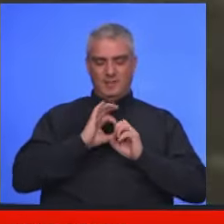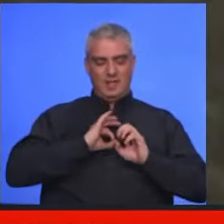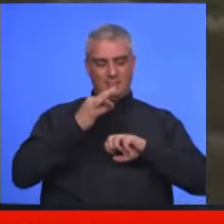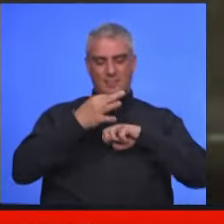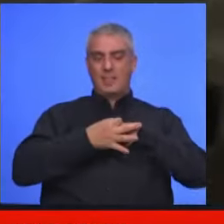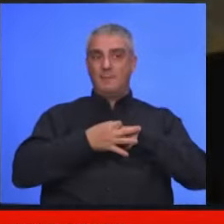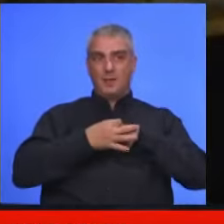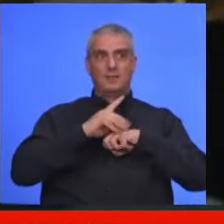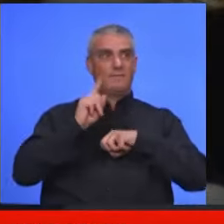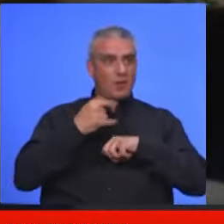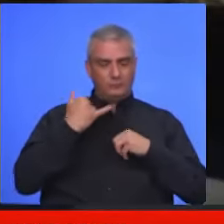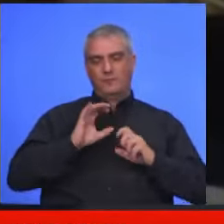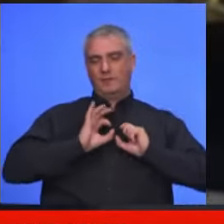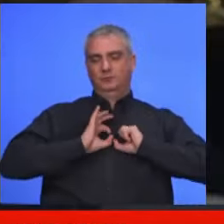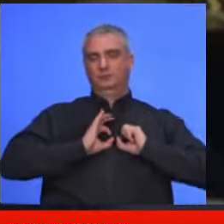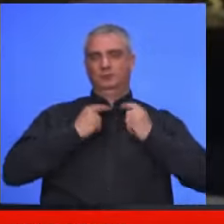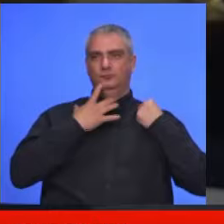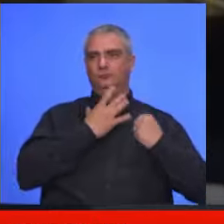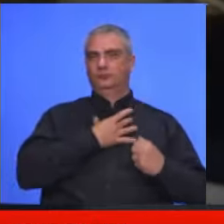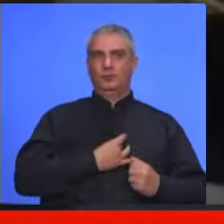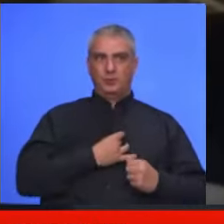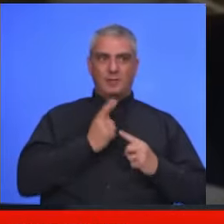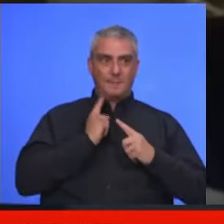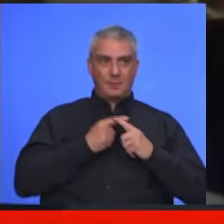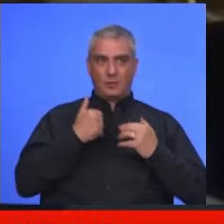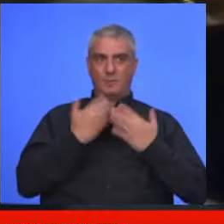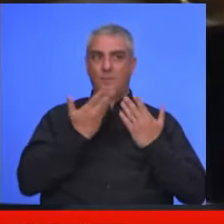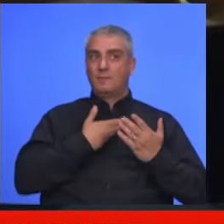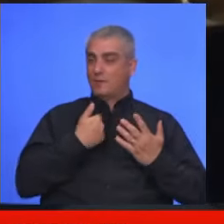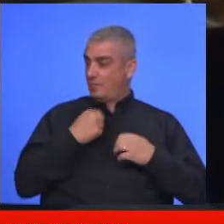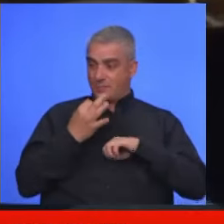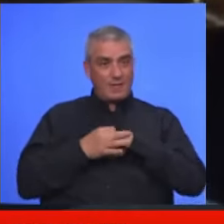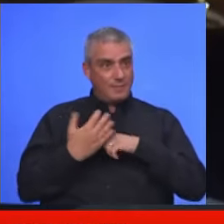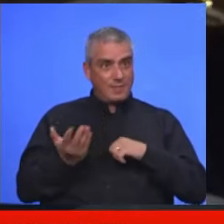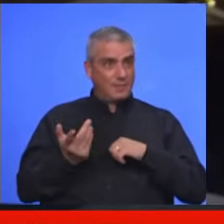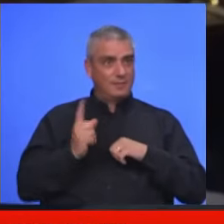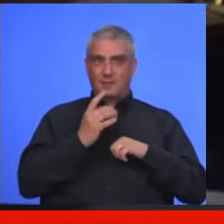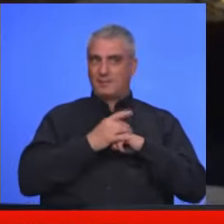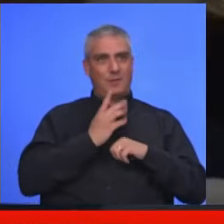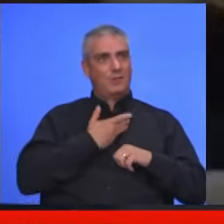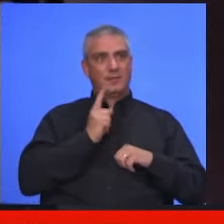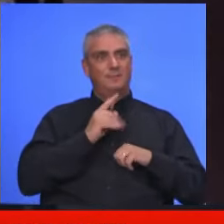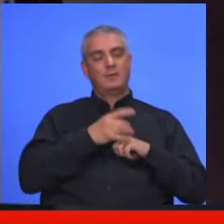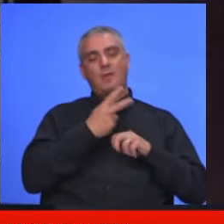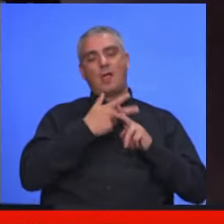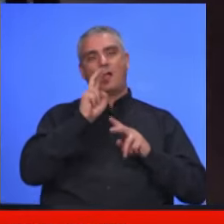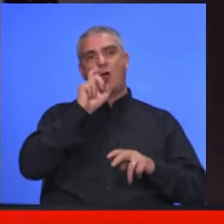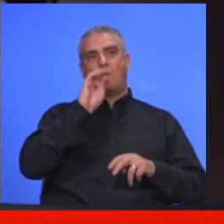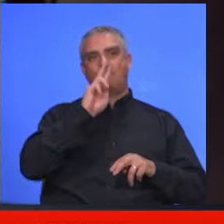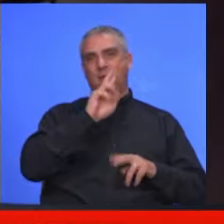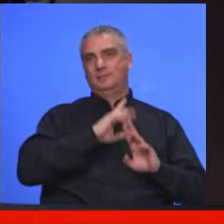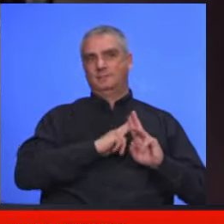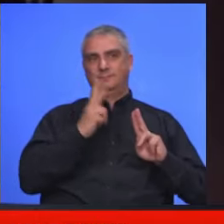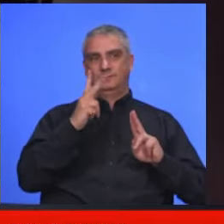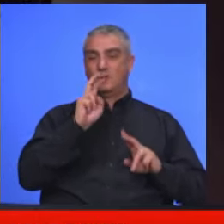זה, וכל החברים עכשיו מסתובבים עם שרשראות של זה, שבדיוק היום בבוקר הגיעו. וגם אין לי טבעת. ושי אותו. טבעת זה לא תקבל גם. טבעת זה של עומר.